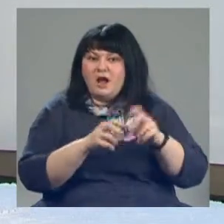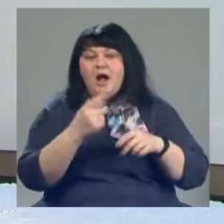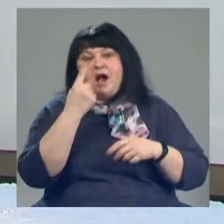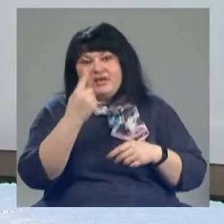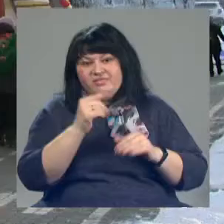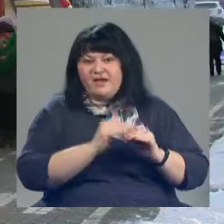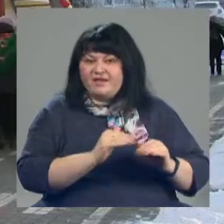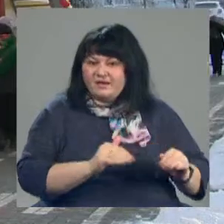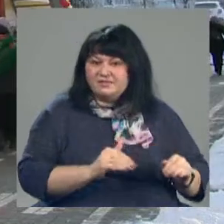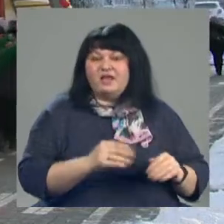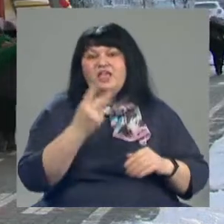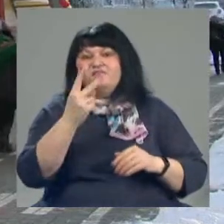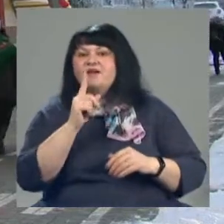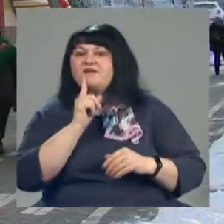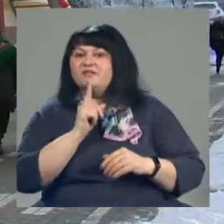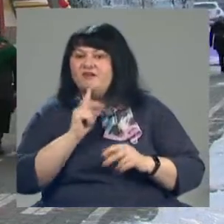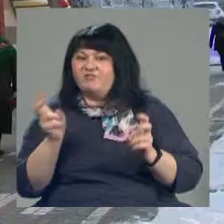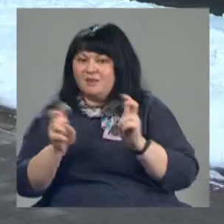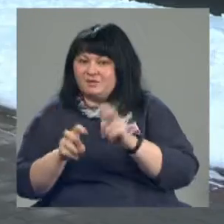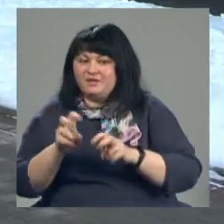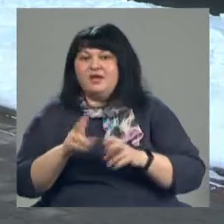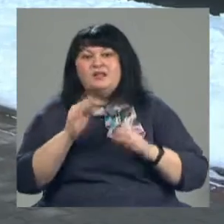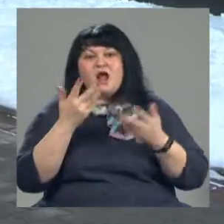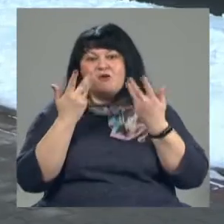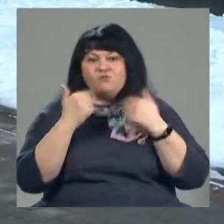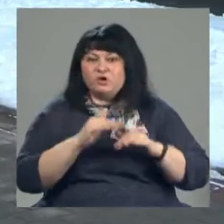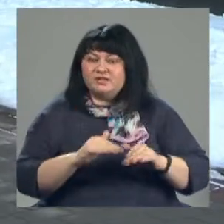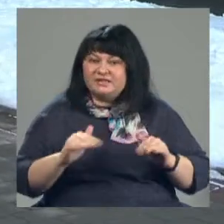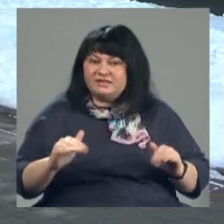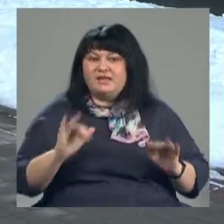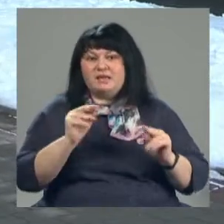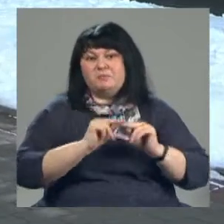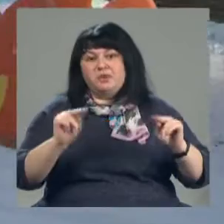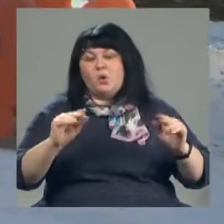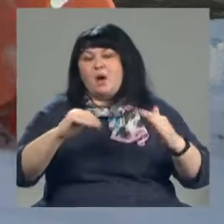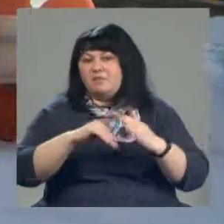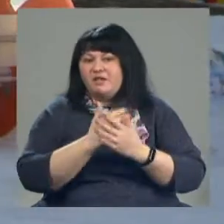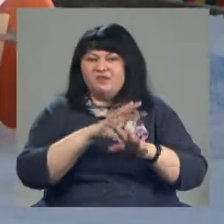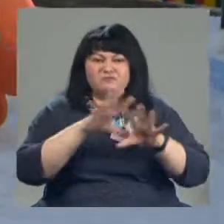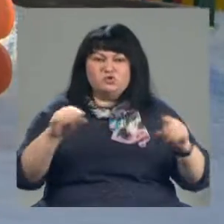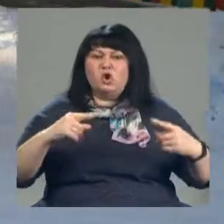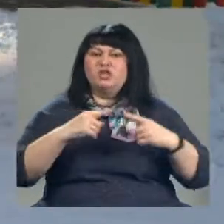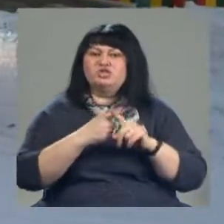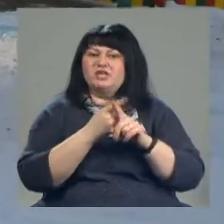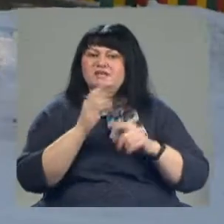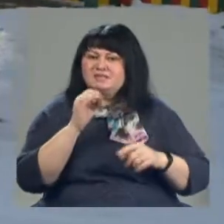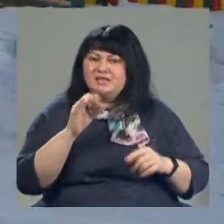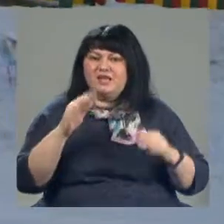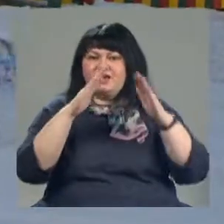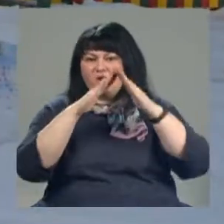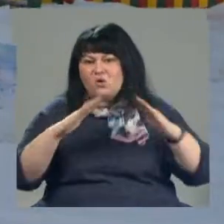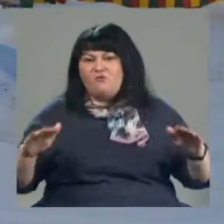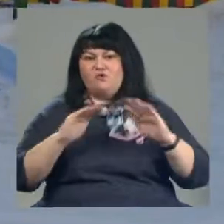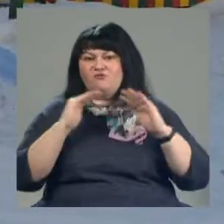еще 2 кратковременного. Для комфорта детей и педагогов обновили абсолютно все. Инженерные сети, фасад, кровлю,